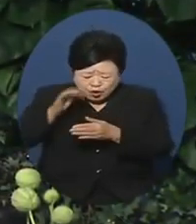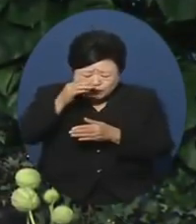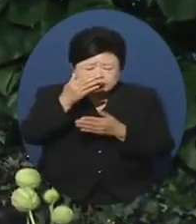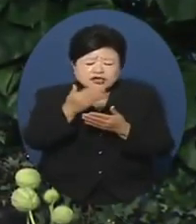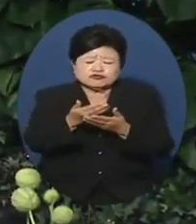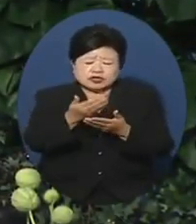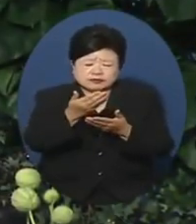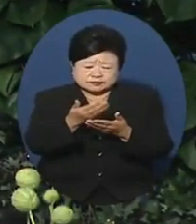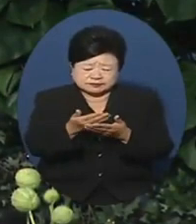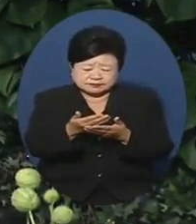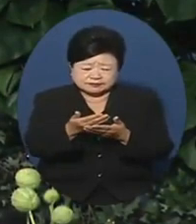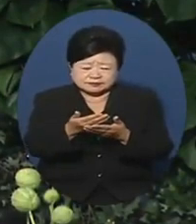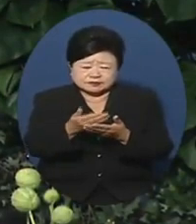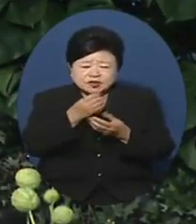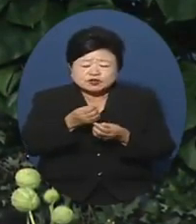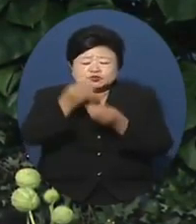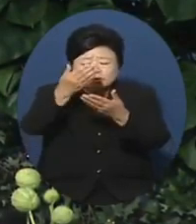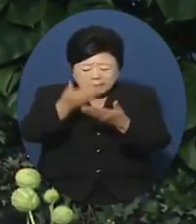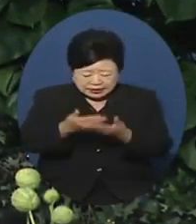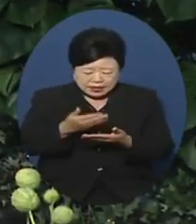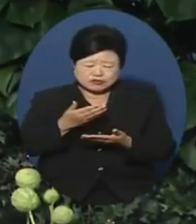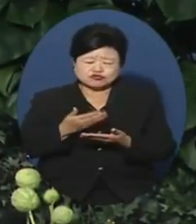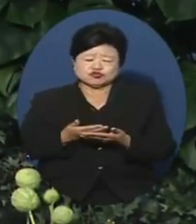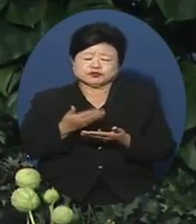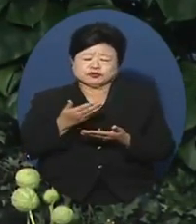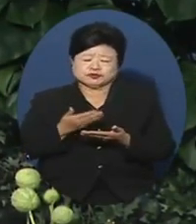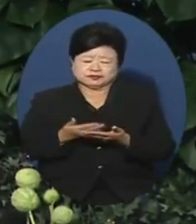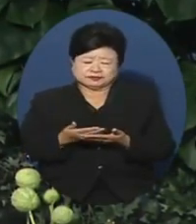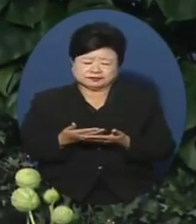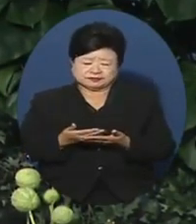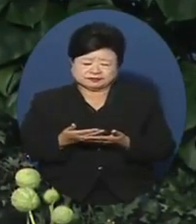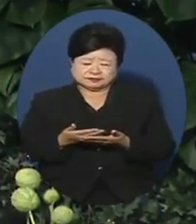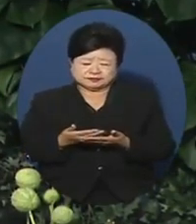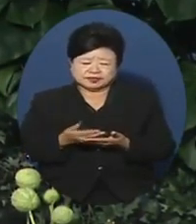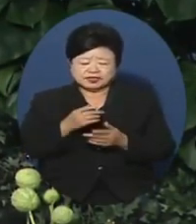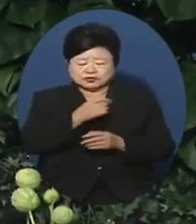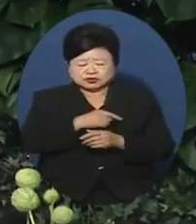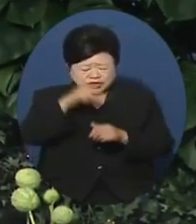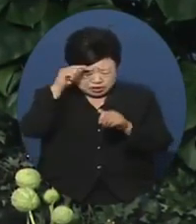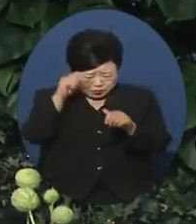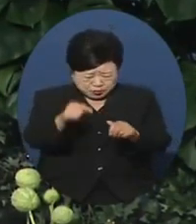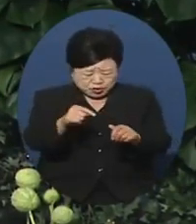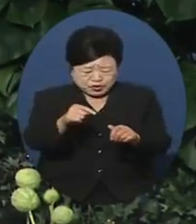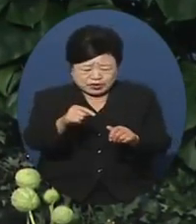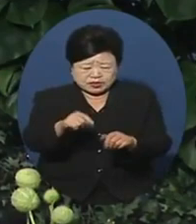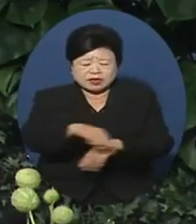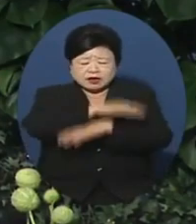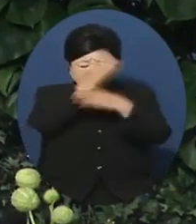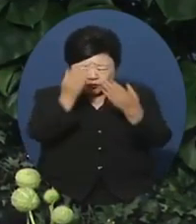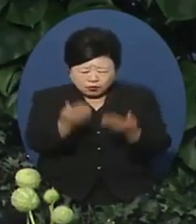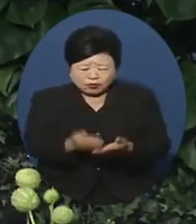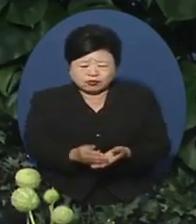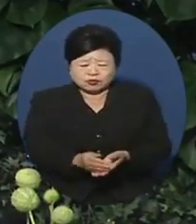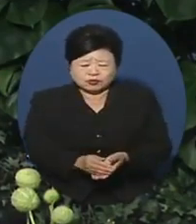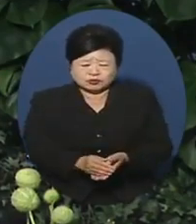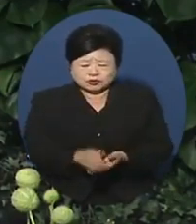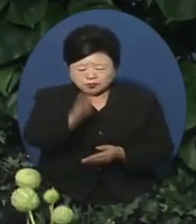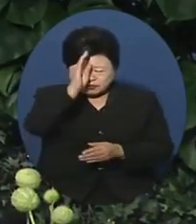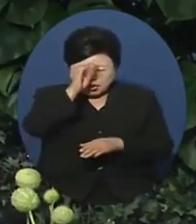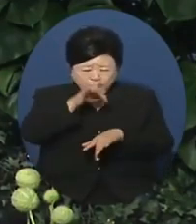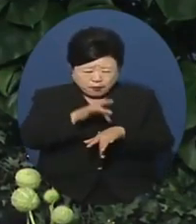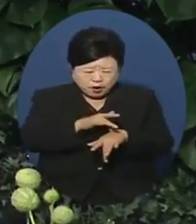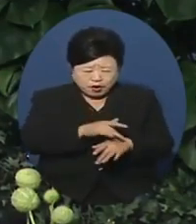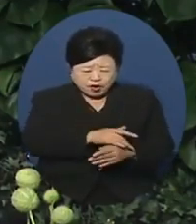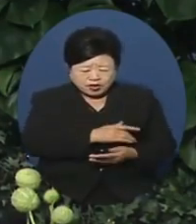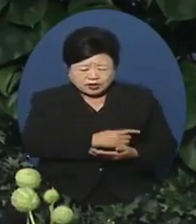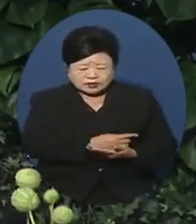주시고 축복받게 하여 주시옵소서. 나사렛 예수 그리스도 이름으로 명하오니 너희 모든